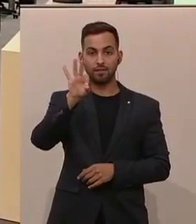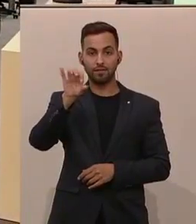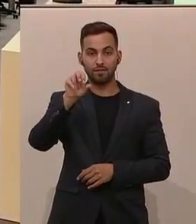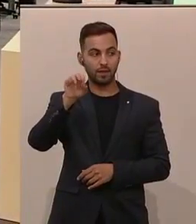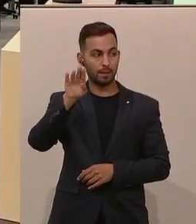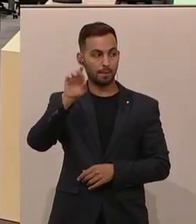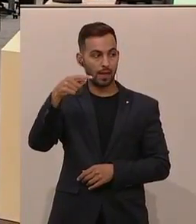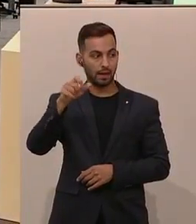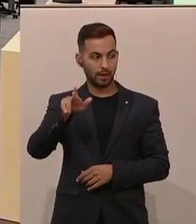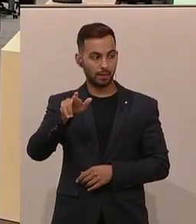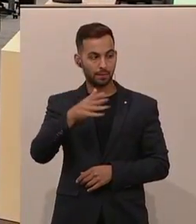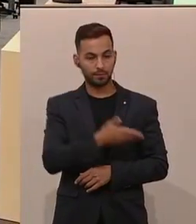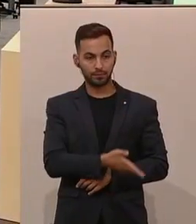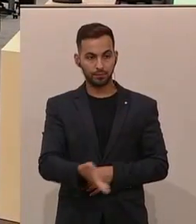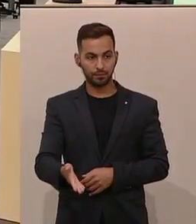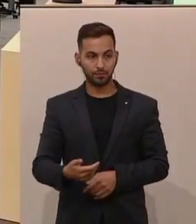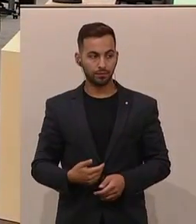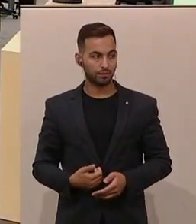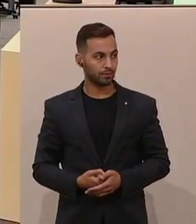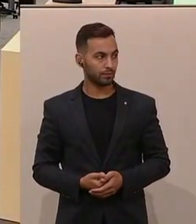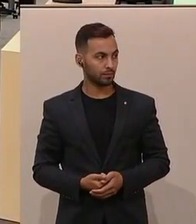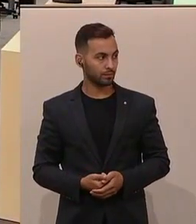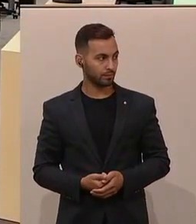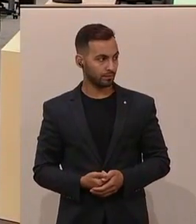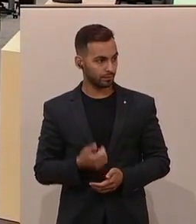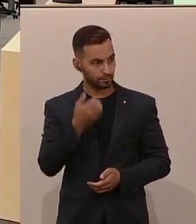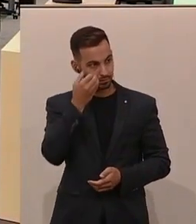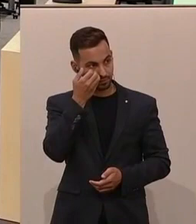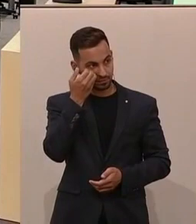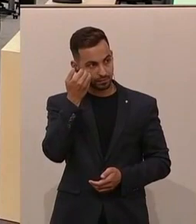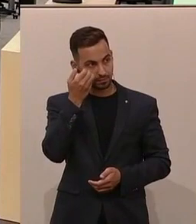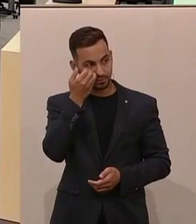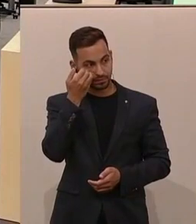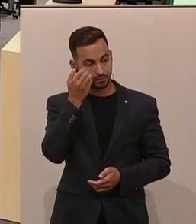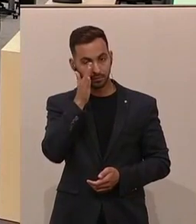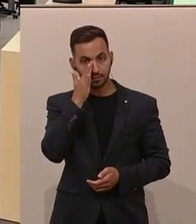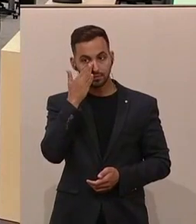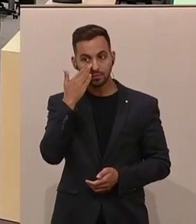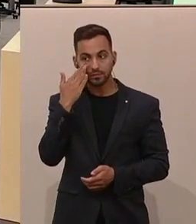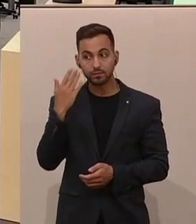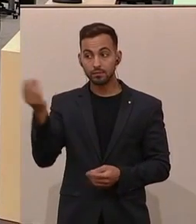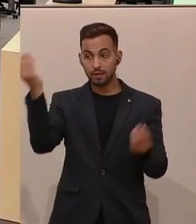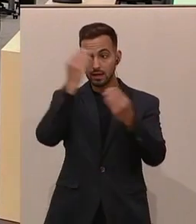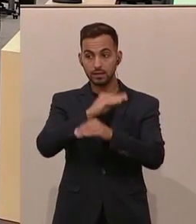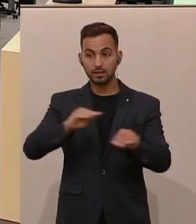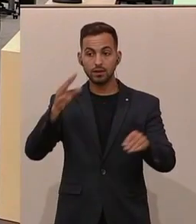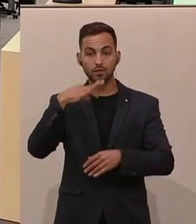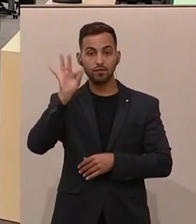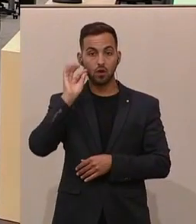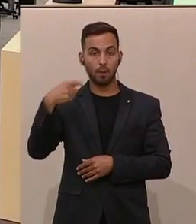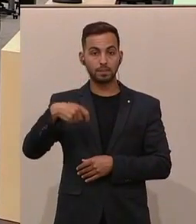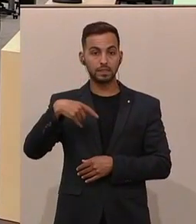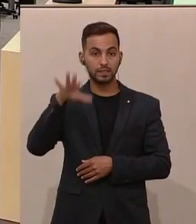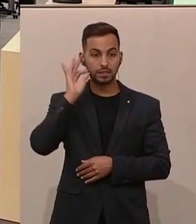Volker Reifenberger von den Freiheitlichen ist der nächste Redner. Sehr geehrte Frau Präsidentin, sehr geehrter Herr Vizekanzler, sehr geehrte